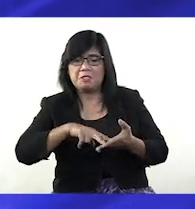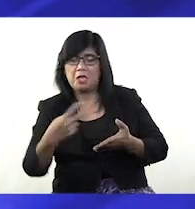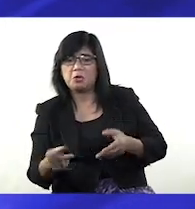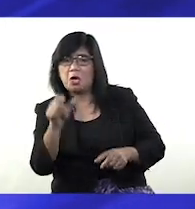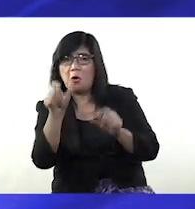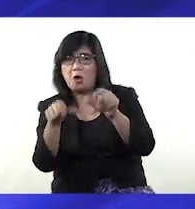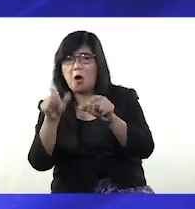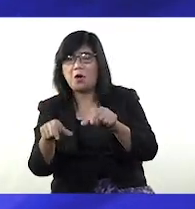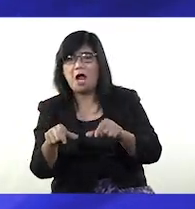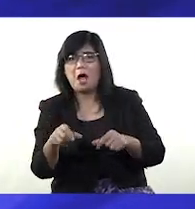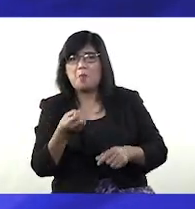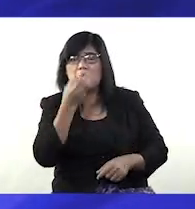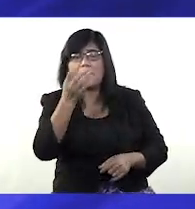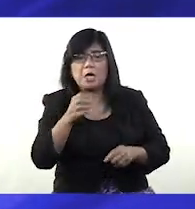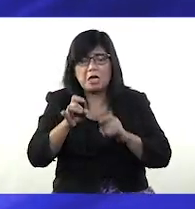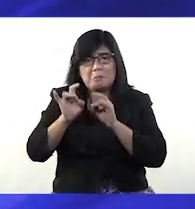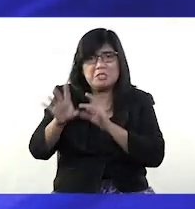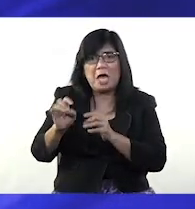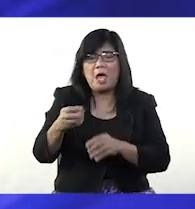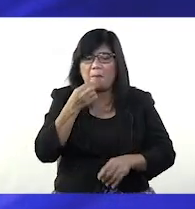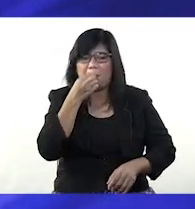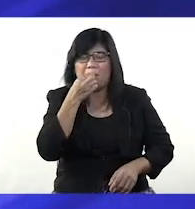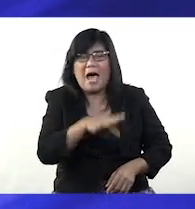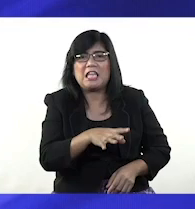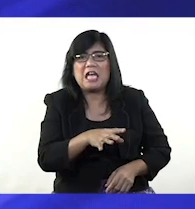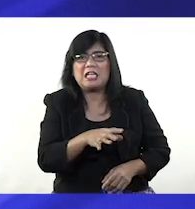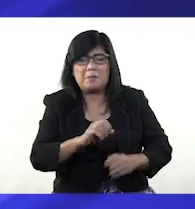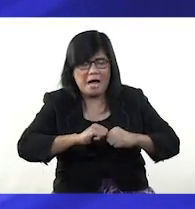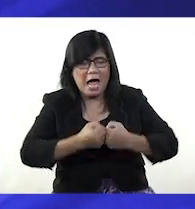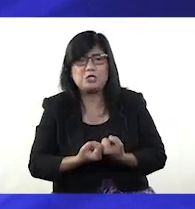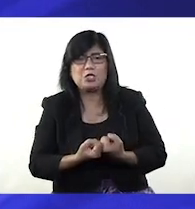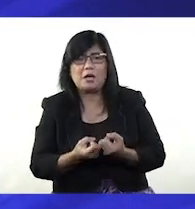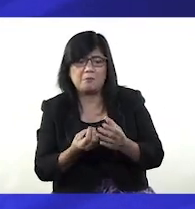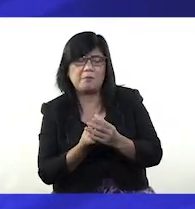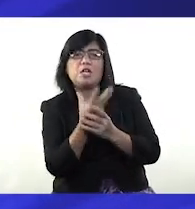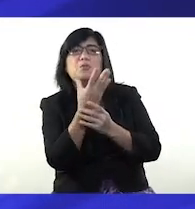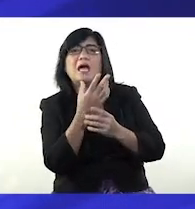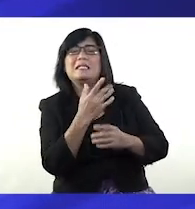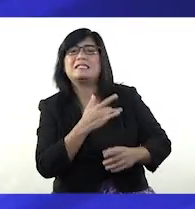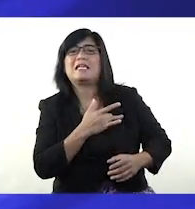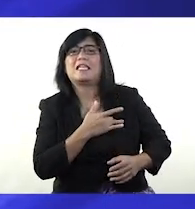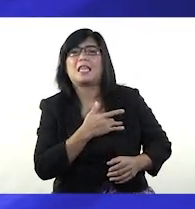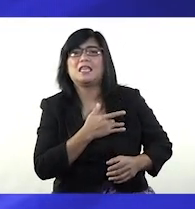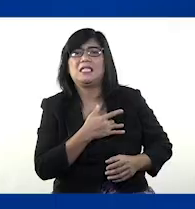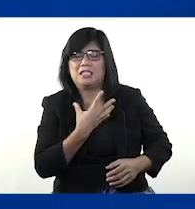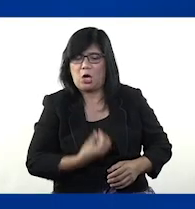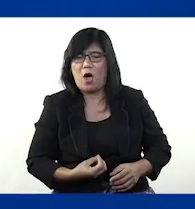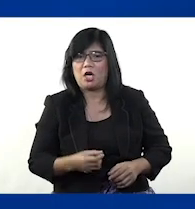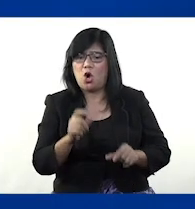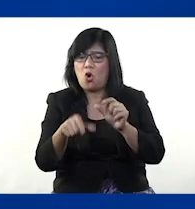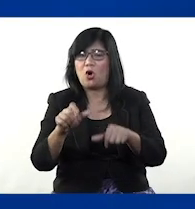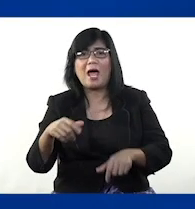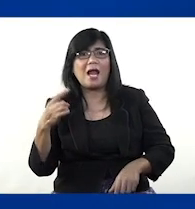menyampaikan segala kebencian kepahitan dan akhirnya menghancurkan menimbulkan sakit hati dan kekecewaan dari orang lain